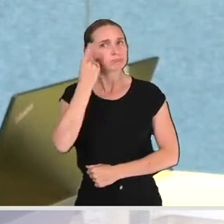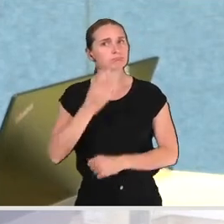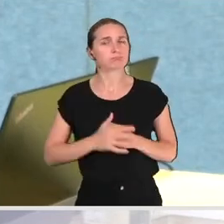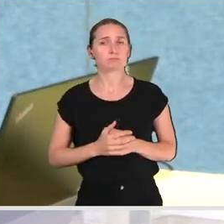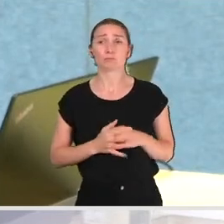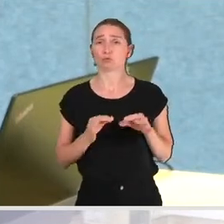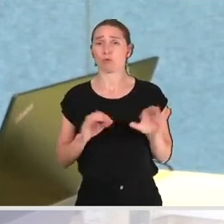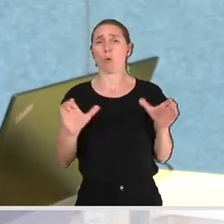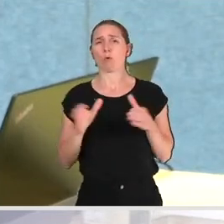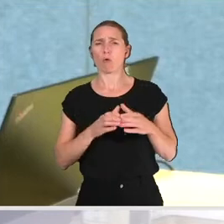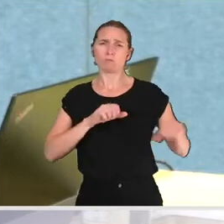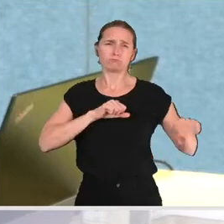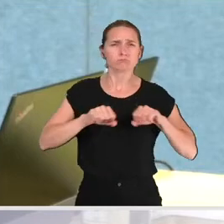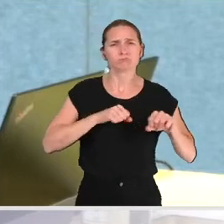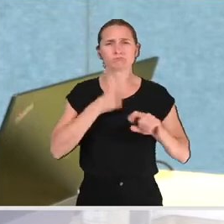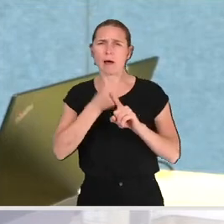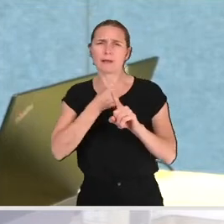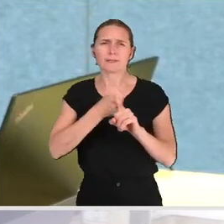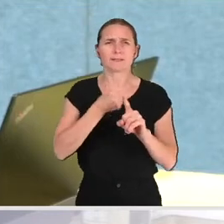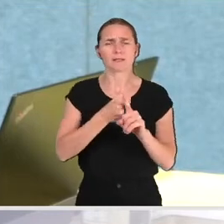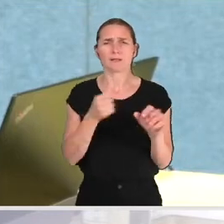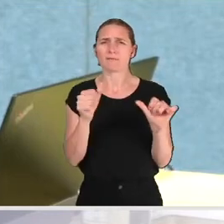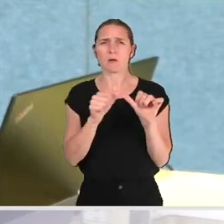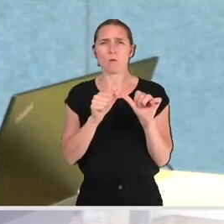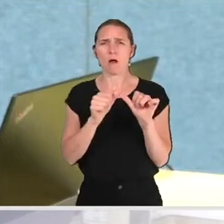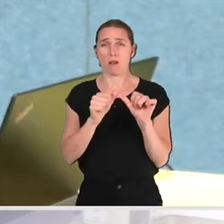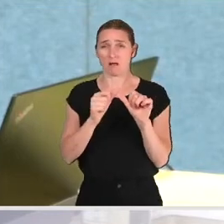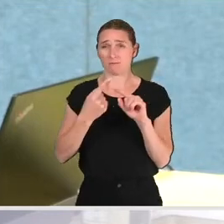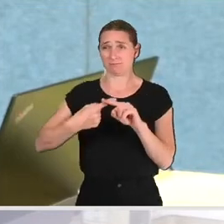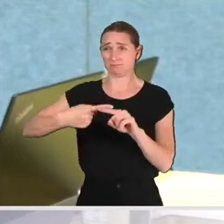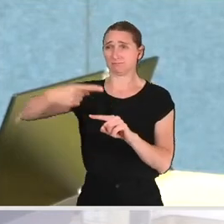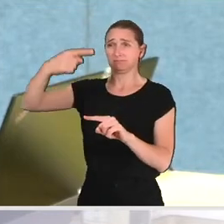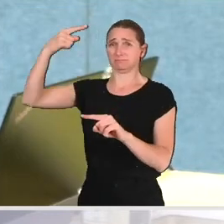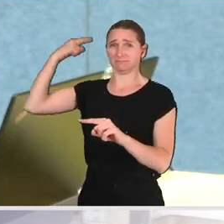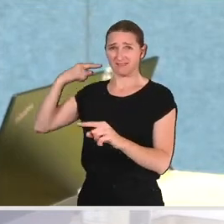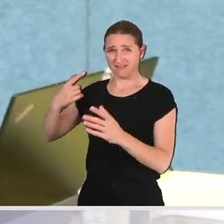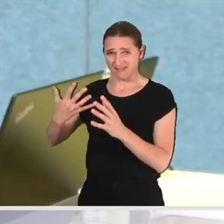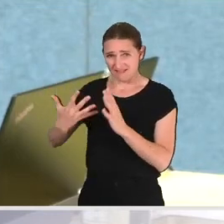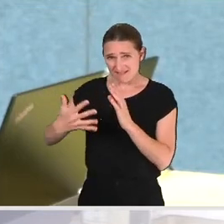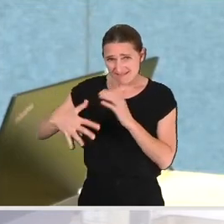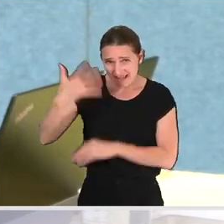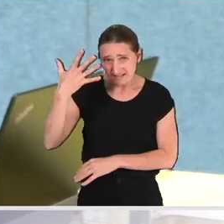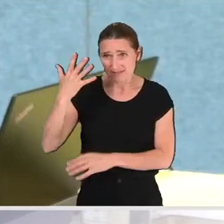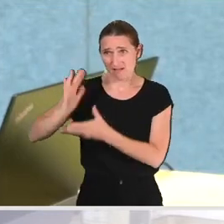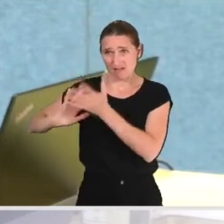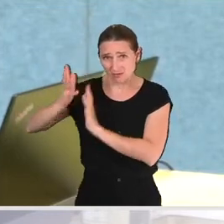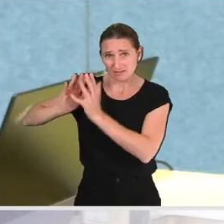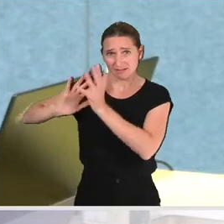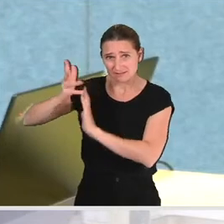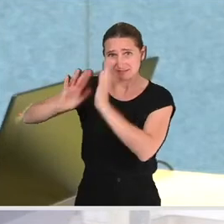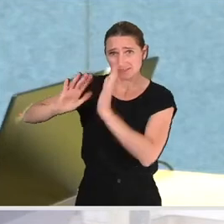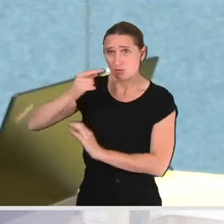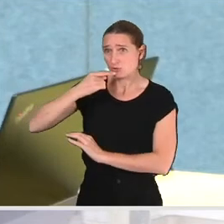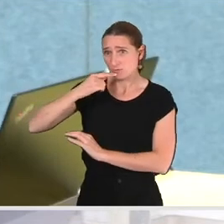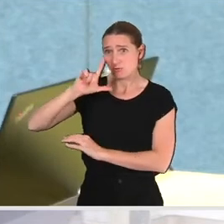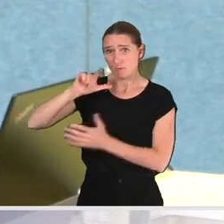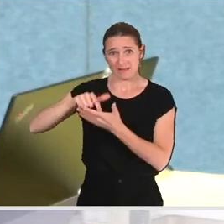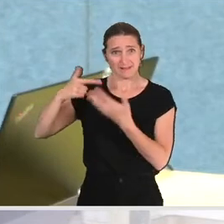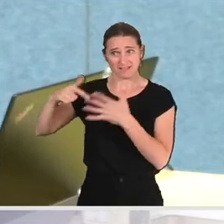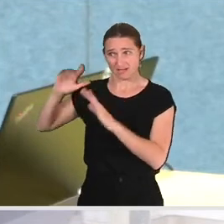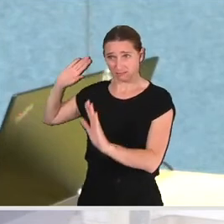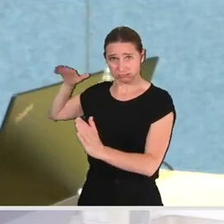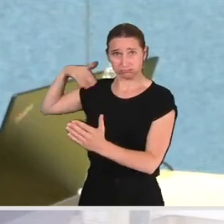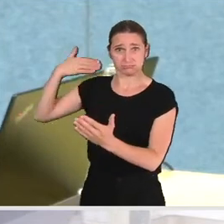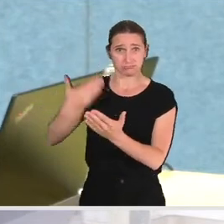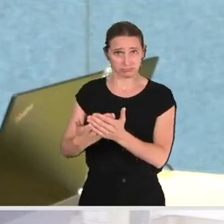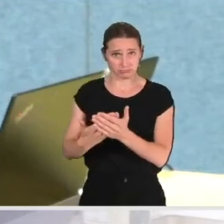référence avec gourmandise à la série de 15 incendies qui ont frappé Grenoble et alentours depuis 2017, de la salle